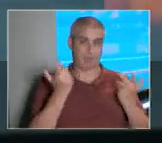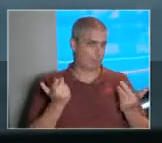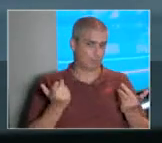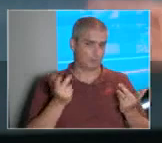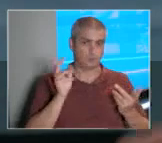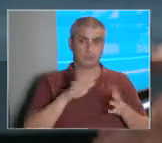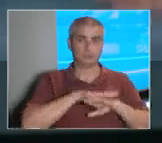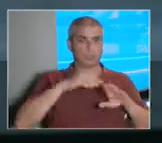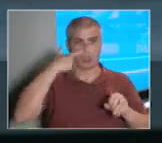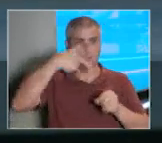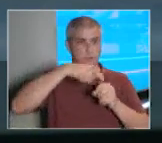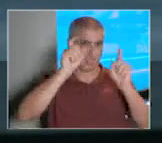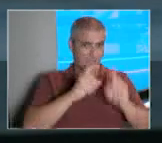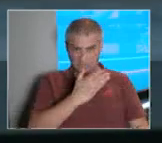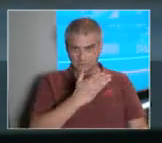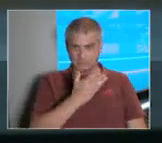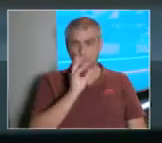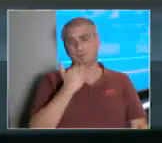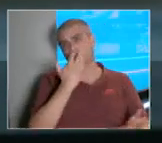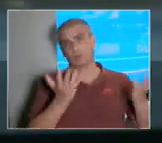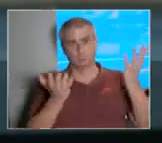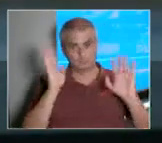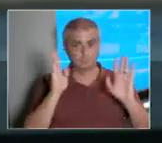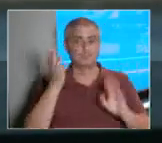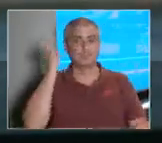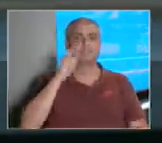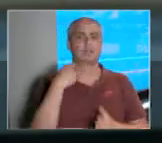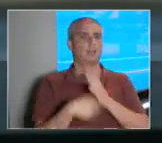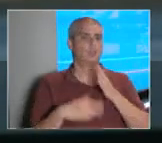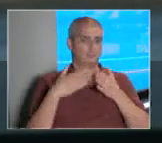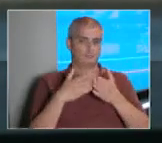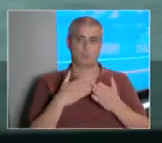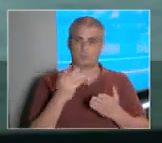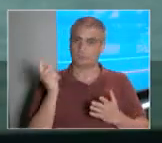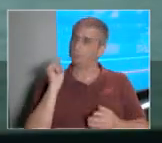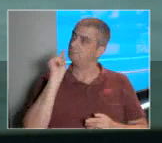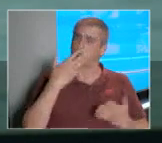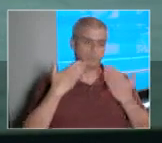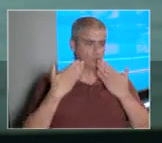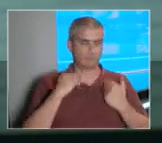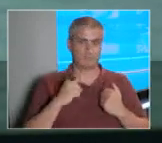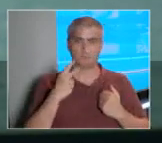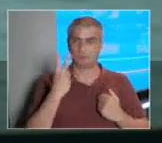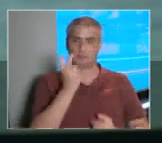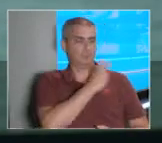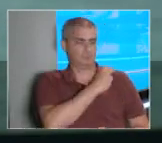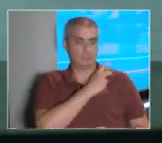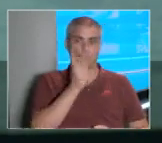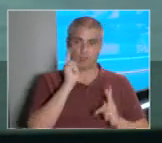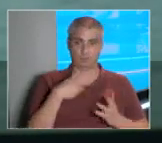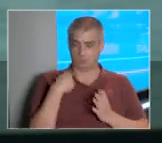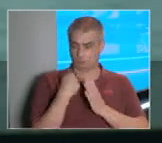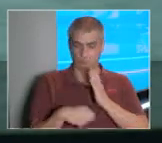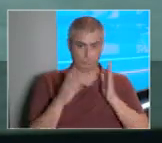שנקרא אסדות גז, גם פה יש איזה שם סיפורים, פחות חשוב. היה צריך ספינות מגן, מגיע לאישור הקבינט, בשני צירים, אפשרות שאנחנו